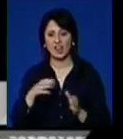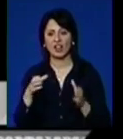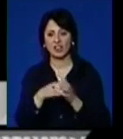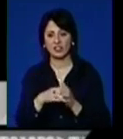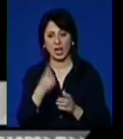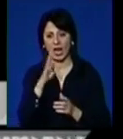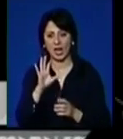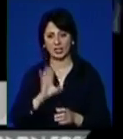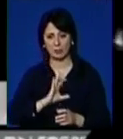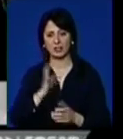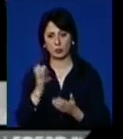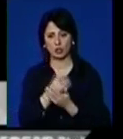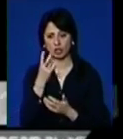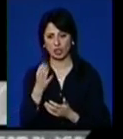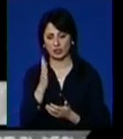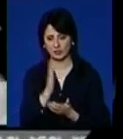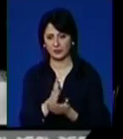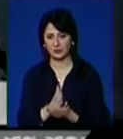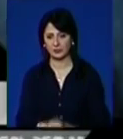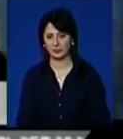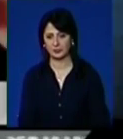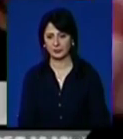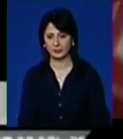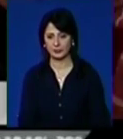ნაკრებს არაერთი მედლის მოპოვების შანსი ექნება.